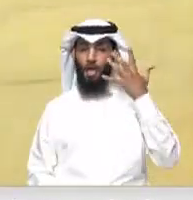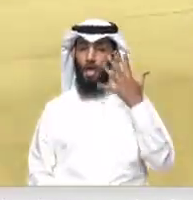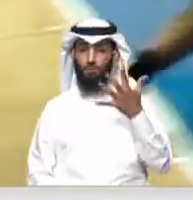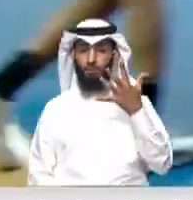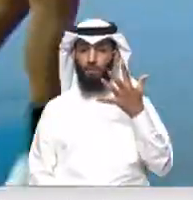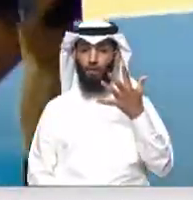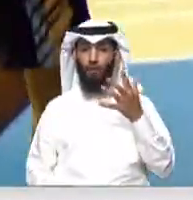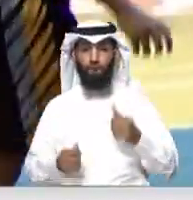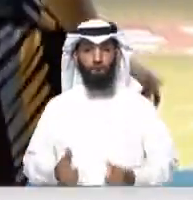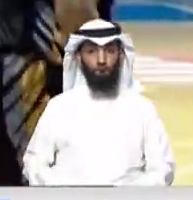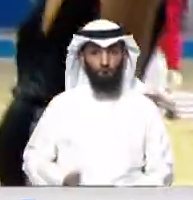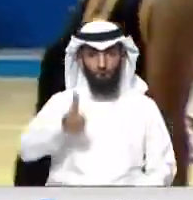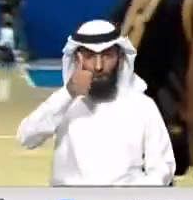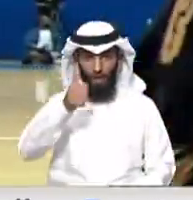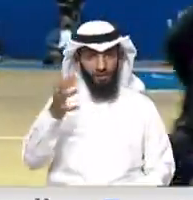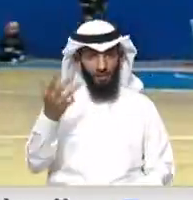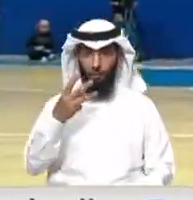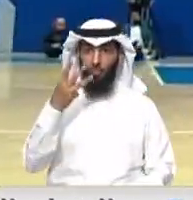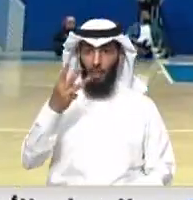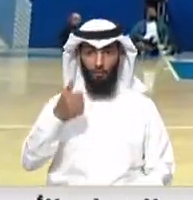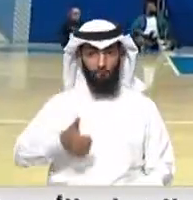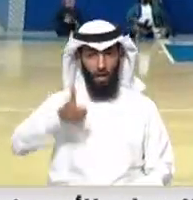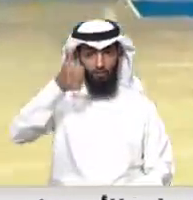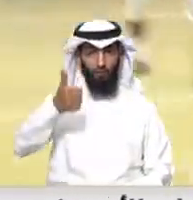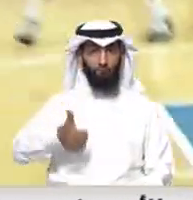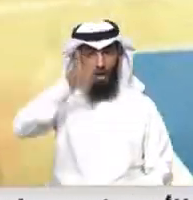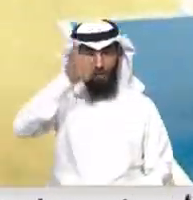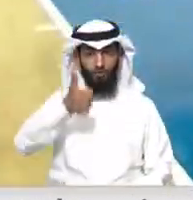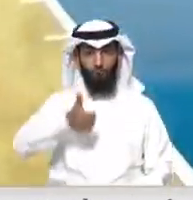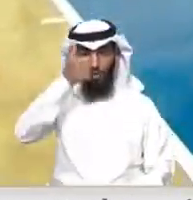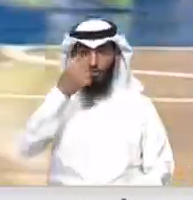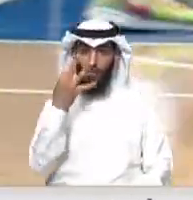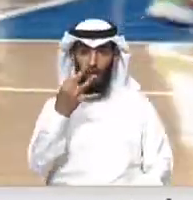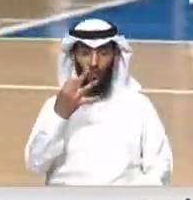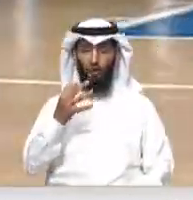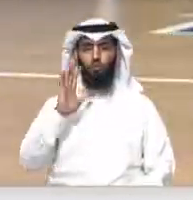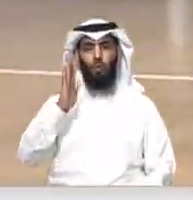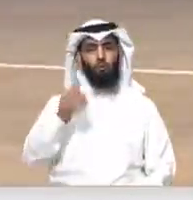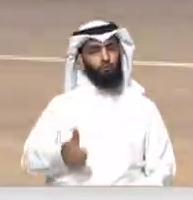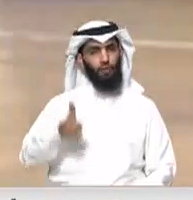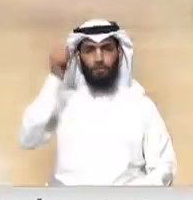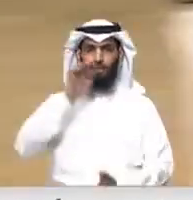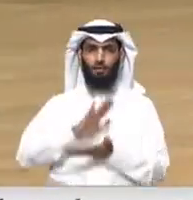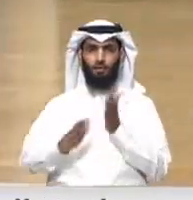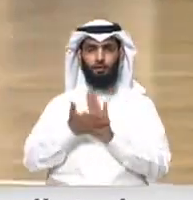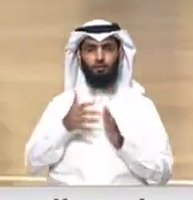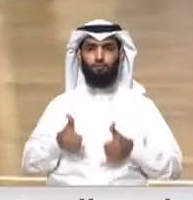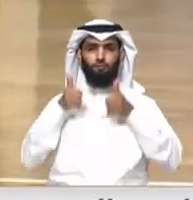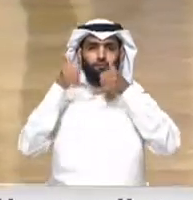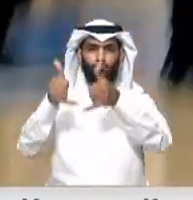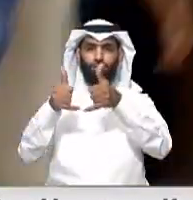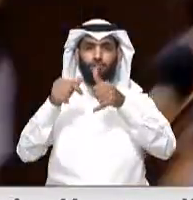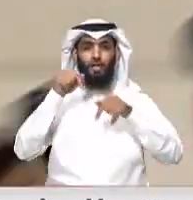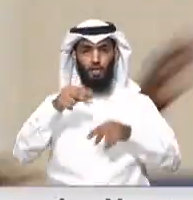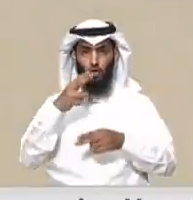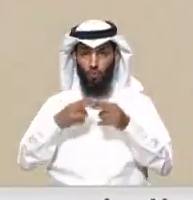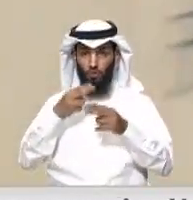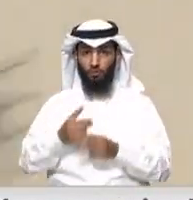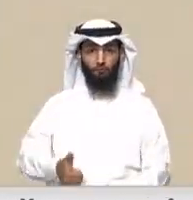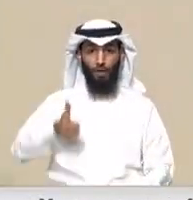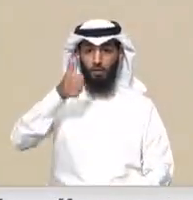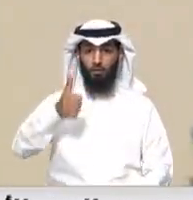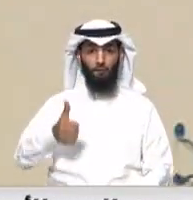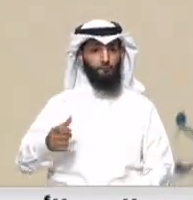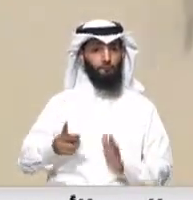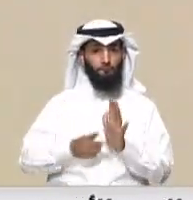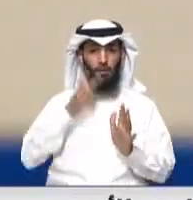باللقب الفريق الفائز ب3 مباريات من المواجهات الخمس. فالكويت بعد هذا الانتصار اصبح على بعد